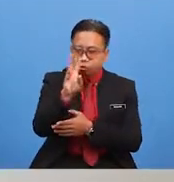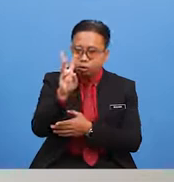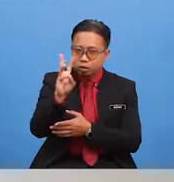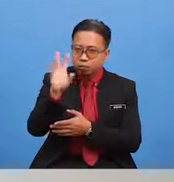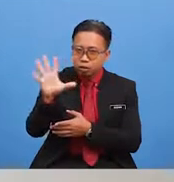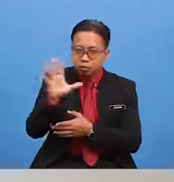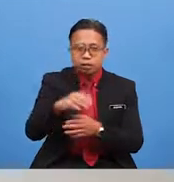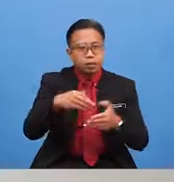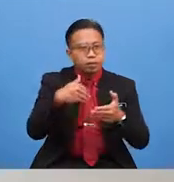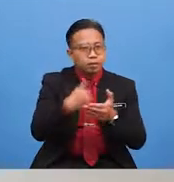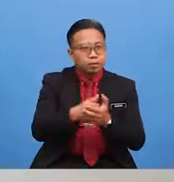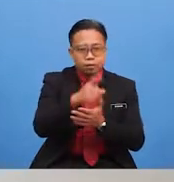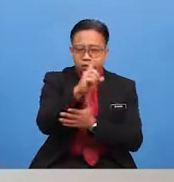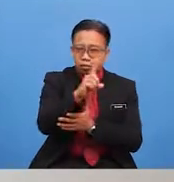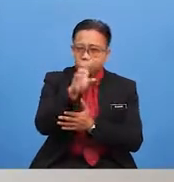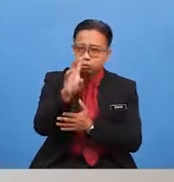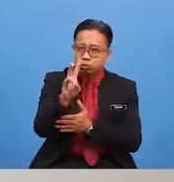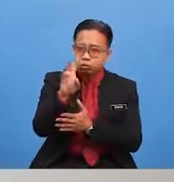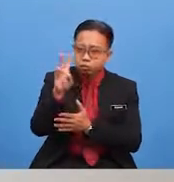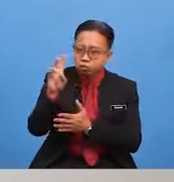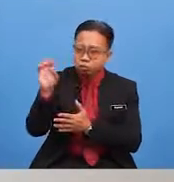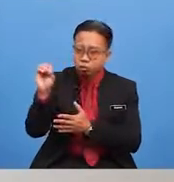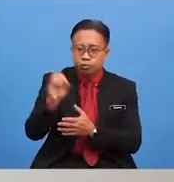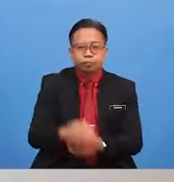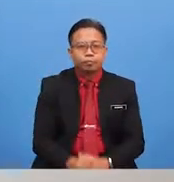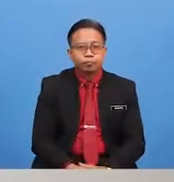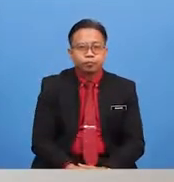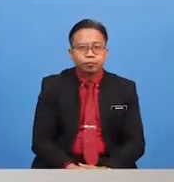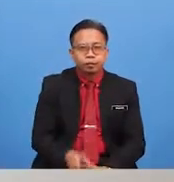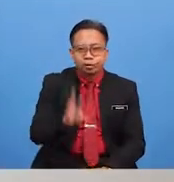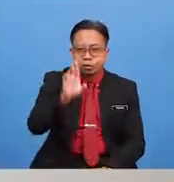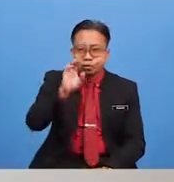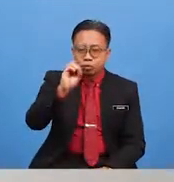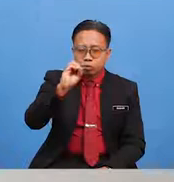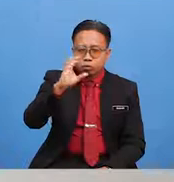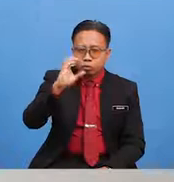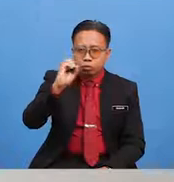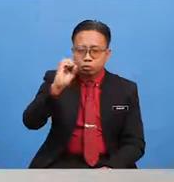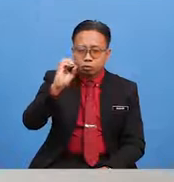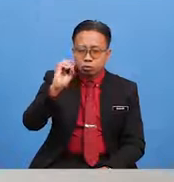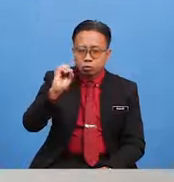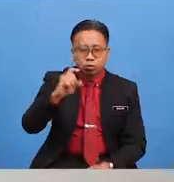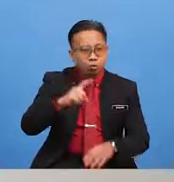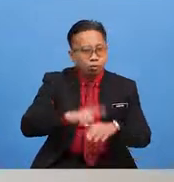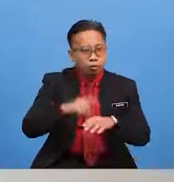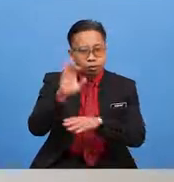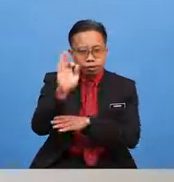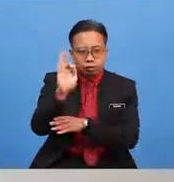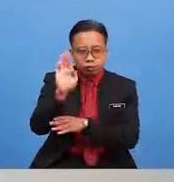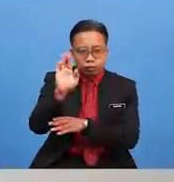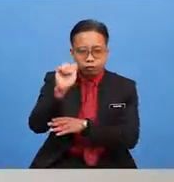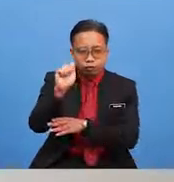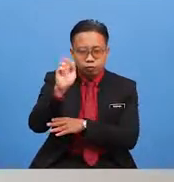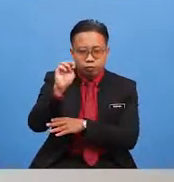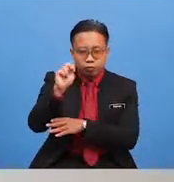1765 sehingga 1770. Rococo bermula di Perancis pada awal abad ke-18